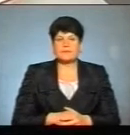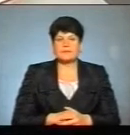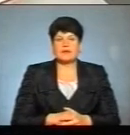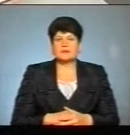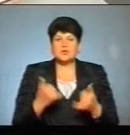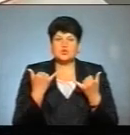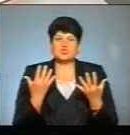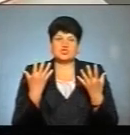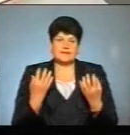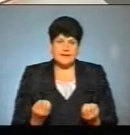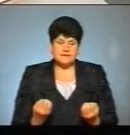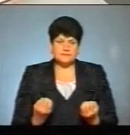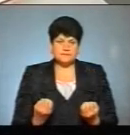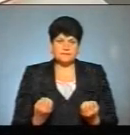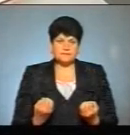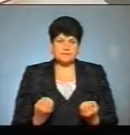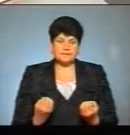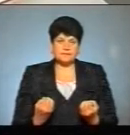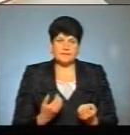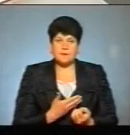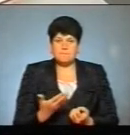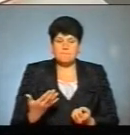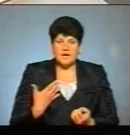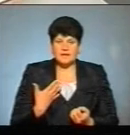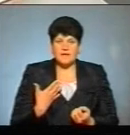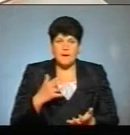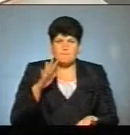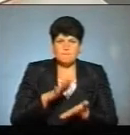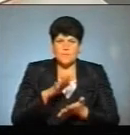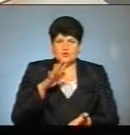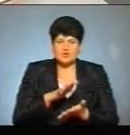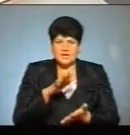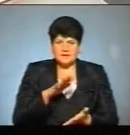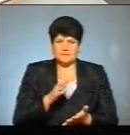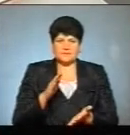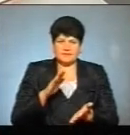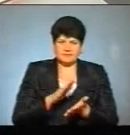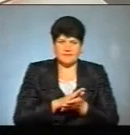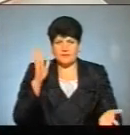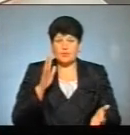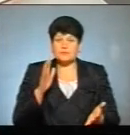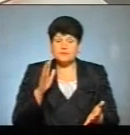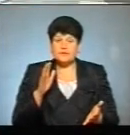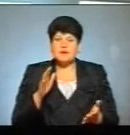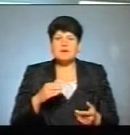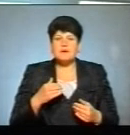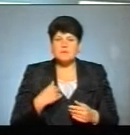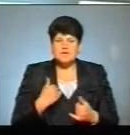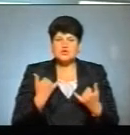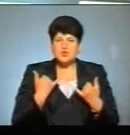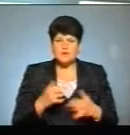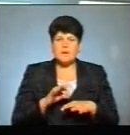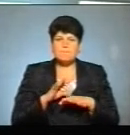на сьогоднішній день ми як нагріта пружина, знаєте, кажуть, нагріваємося, нагрівається, і вона може лопнути. Ми сьогодні